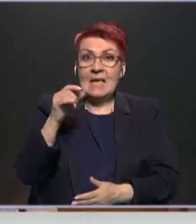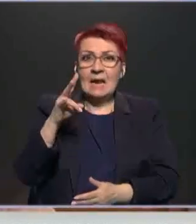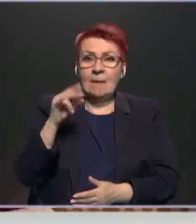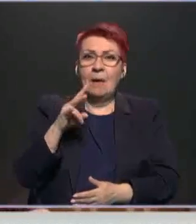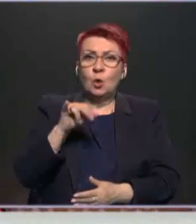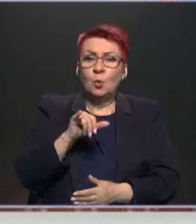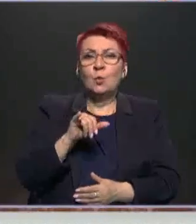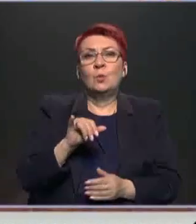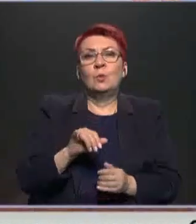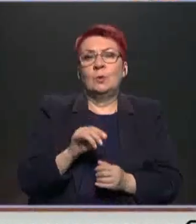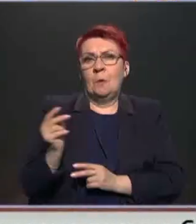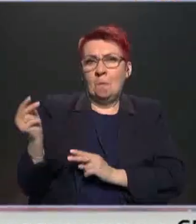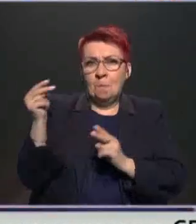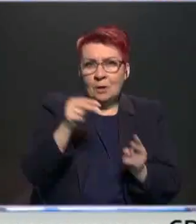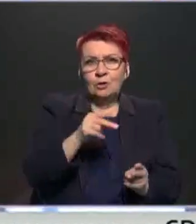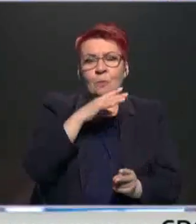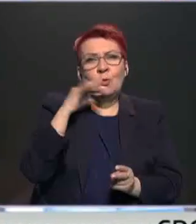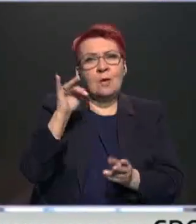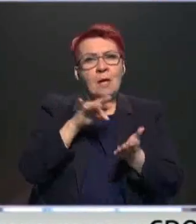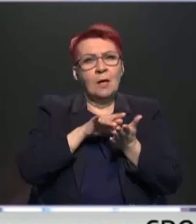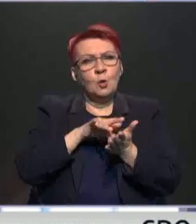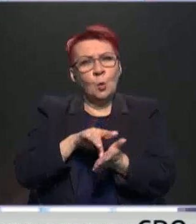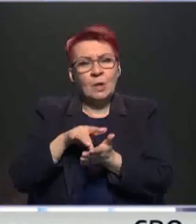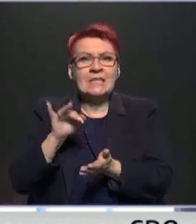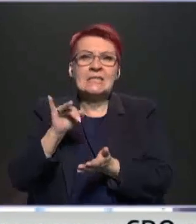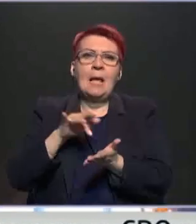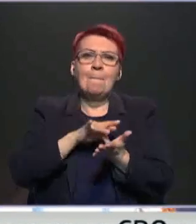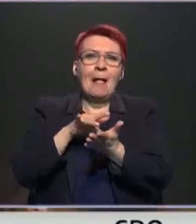мира. И паломники, и туристы.